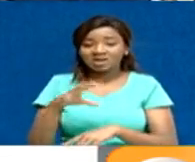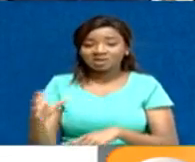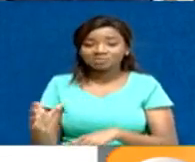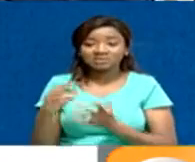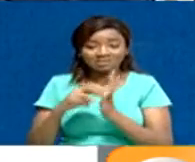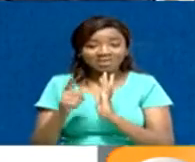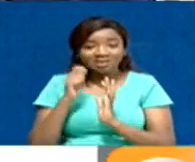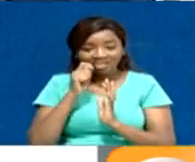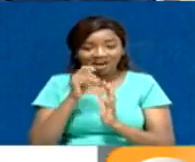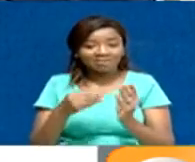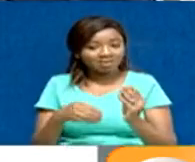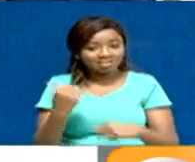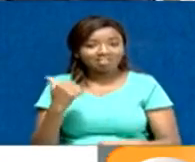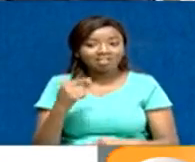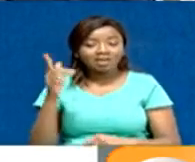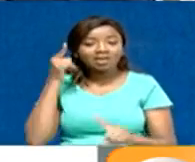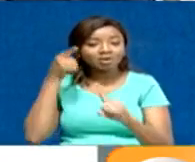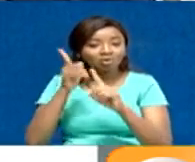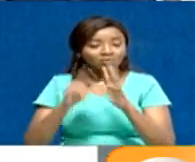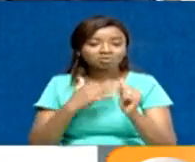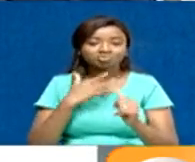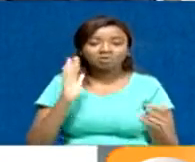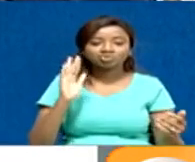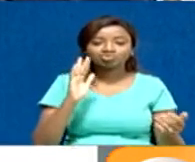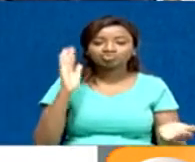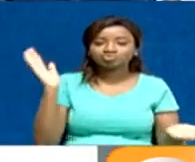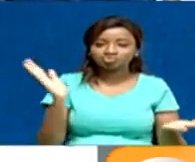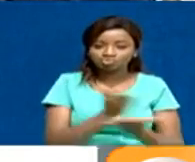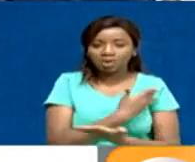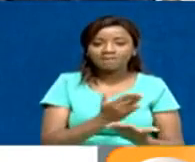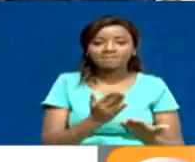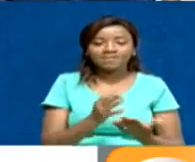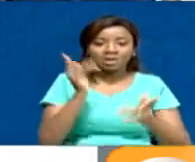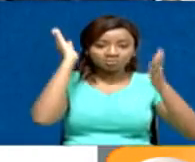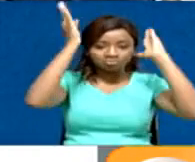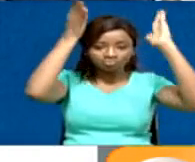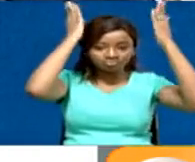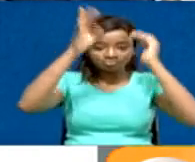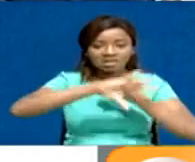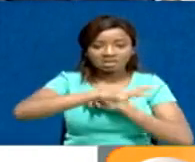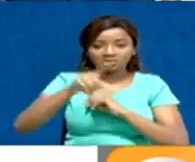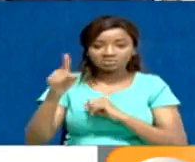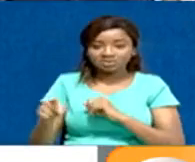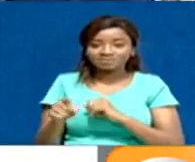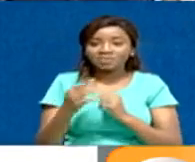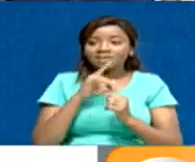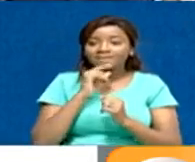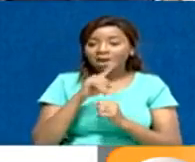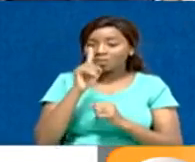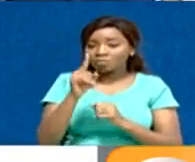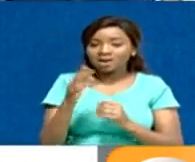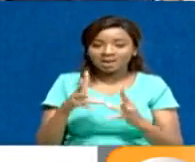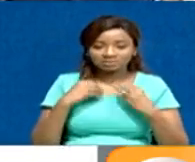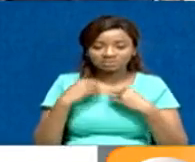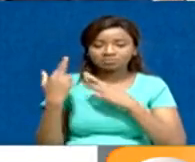mwizi huu umetishia kumaliza punda katika kaunti hii. Kutokana na hali hii, mzee mmoja mkongwe amejitwika jukumu la kuchunga punda zaidi ya